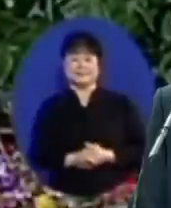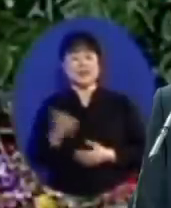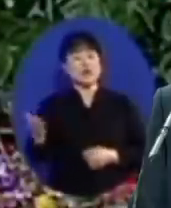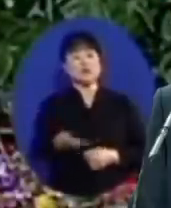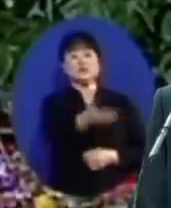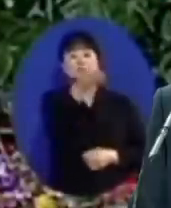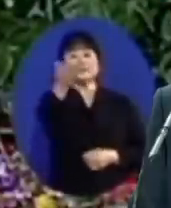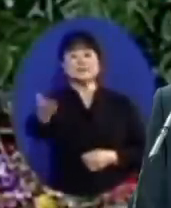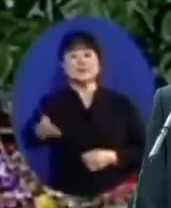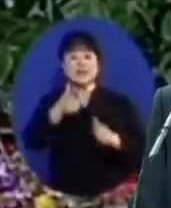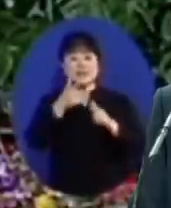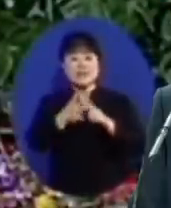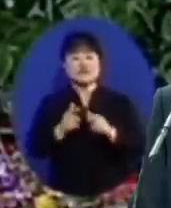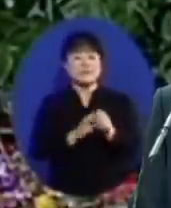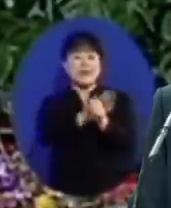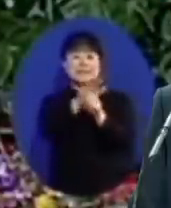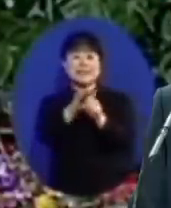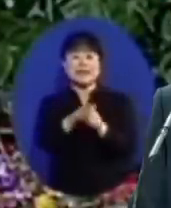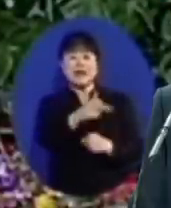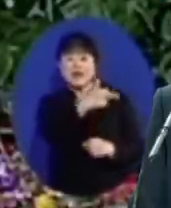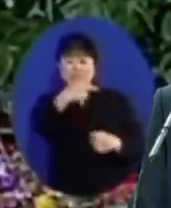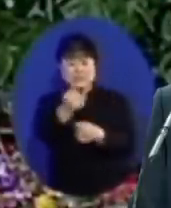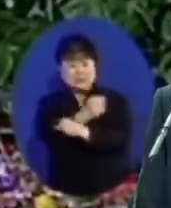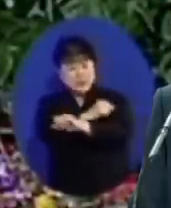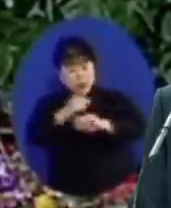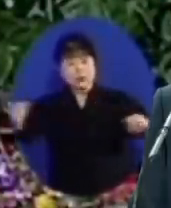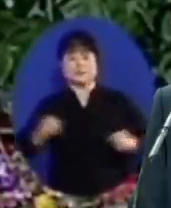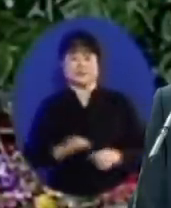여러분, 예수님의 사랑이 얼마나 넓으냐